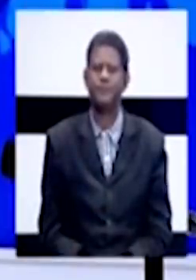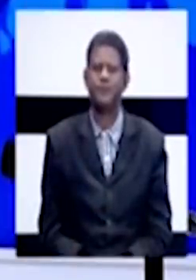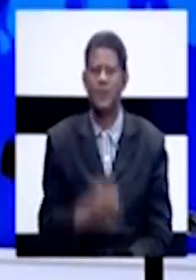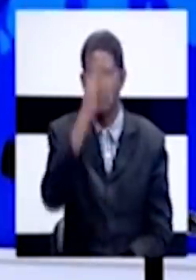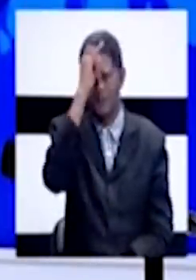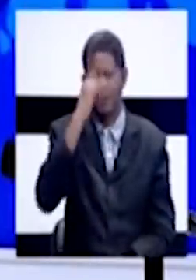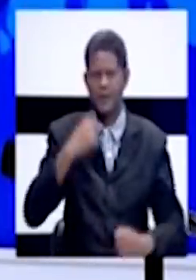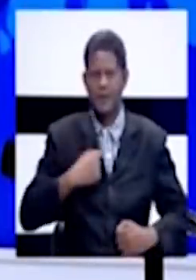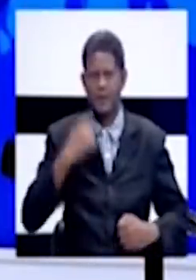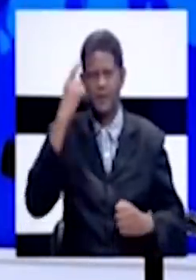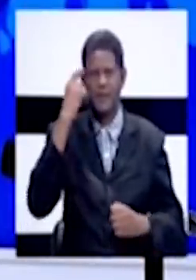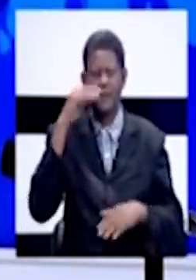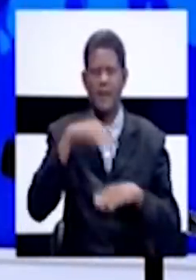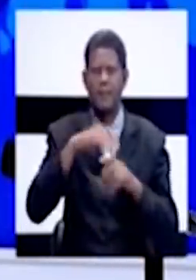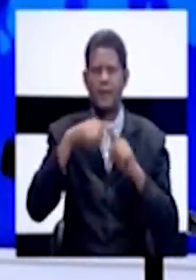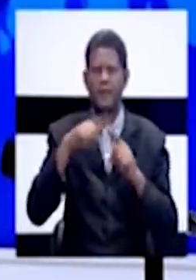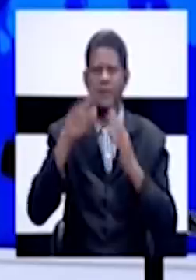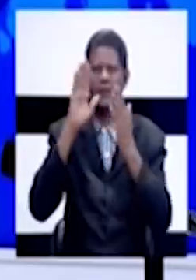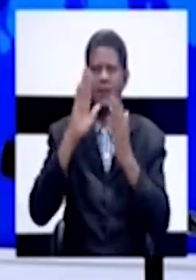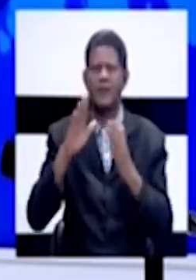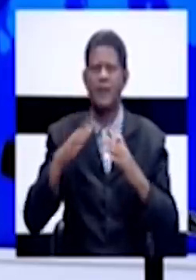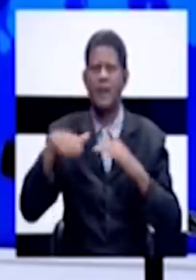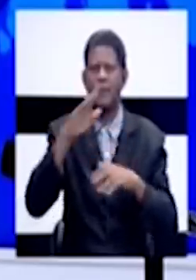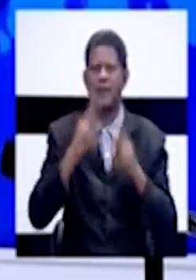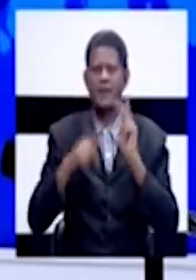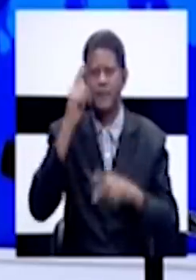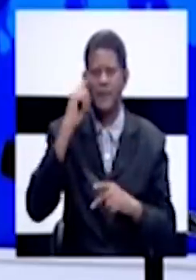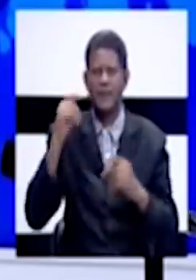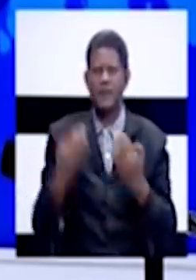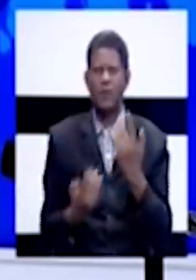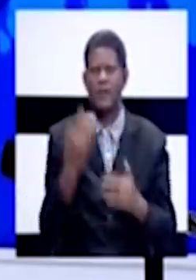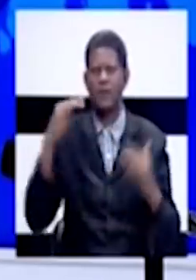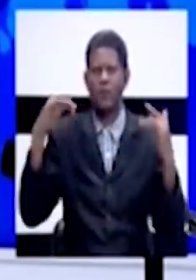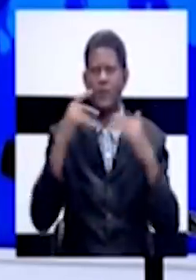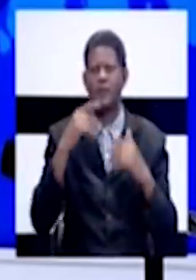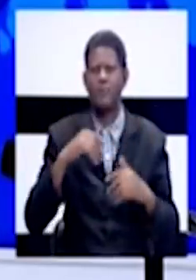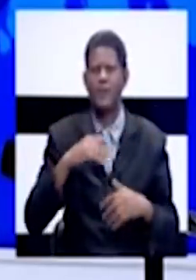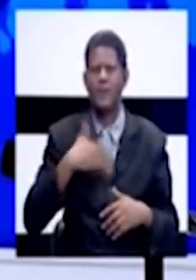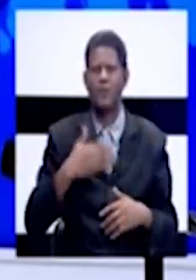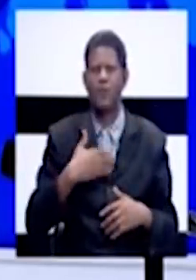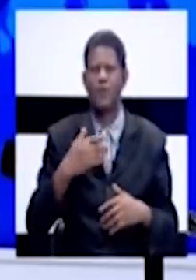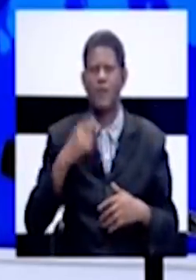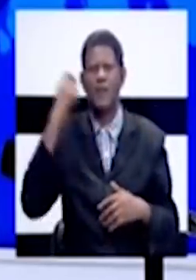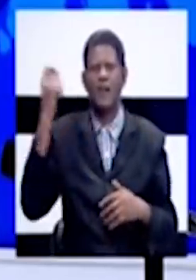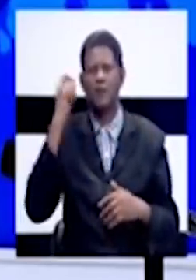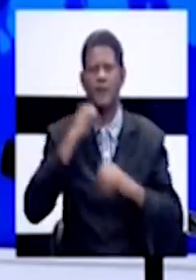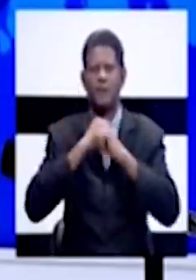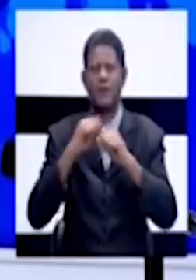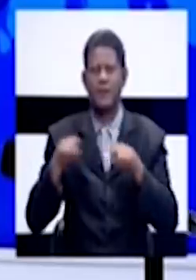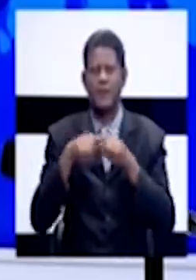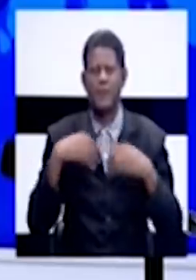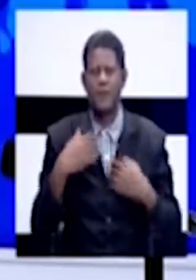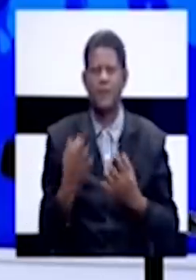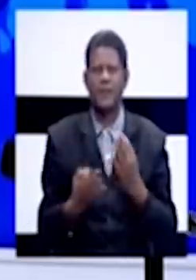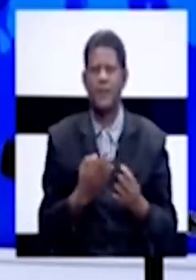جنا سراوي تقرأي أب استفعلي جنبارات أب لعله تقرأي نستولى عوكينات بزحبن عوتات يمكتو كم زلو